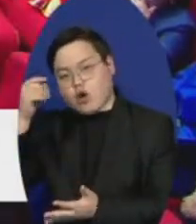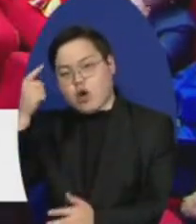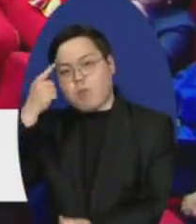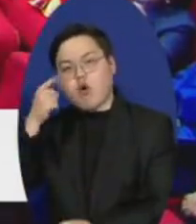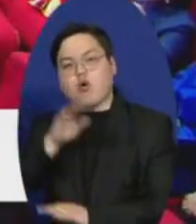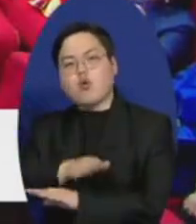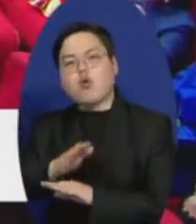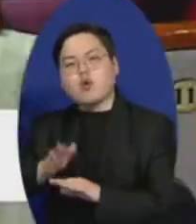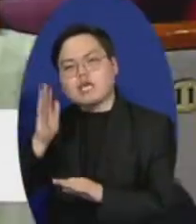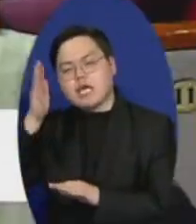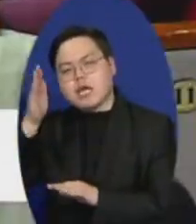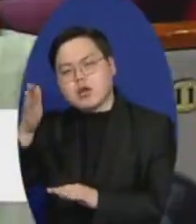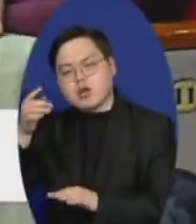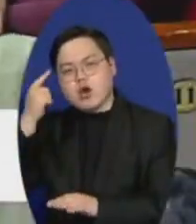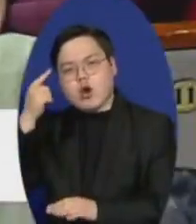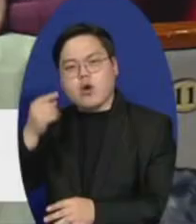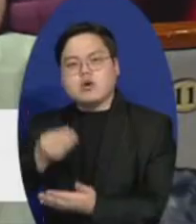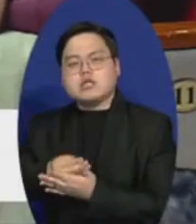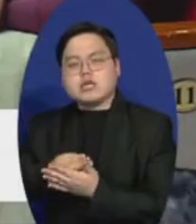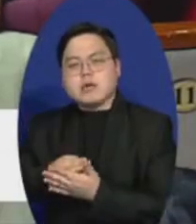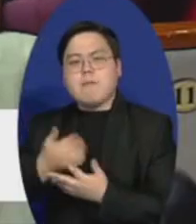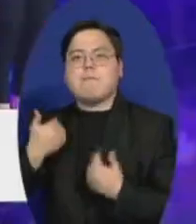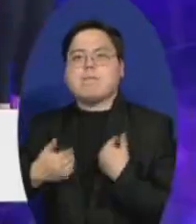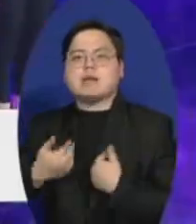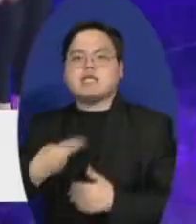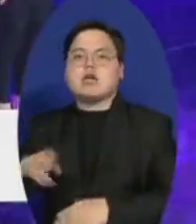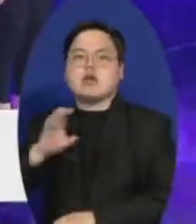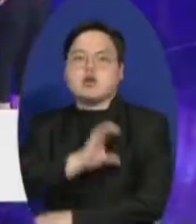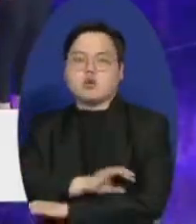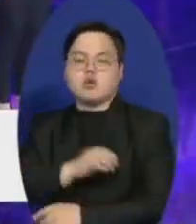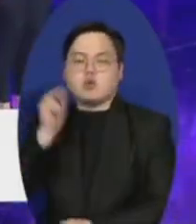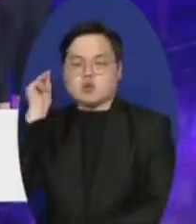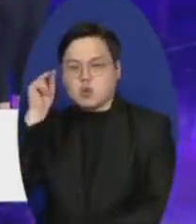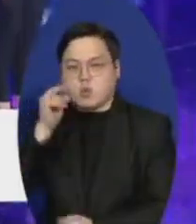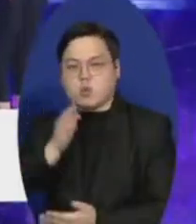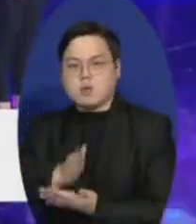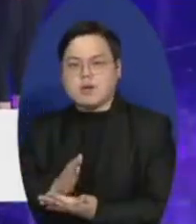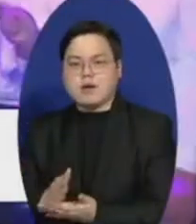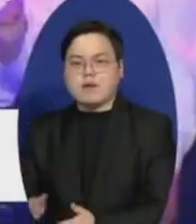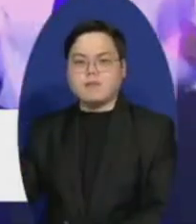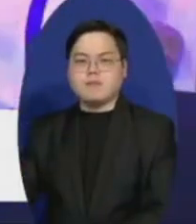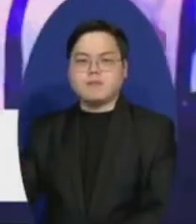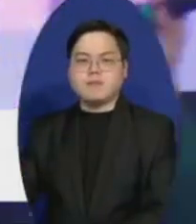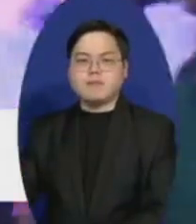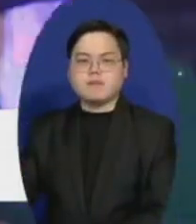боловсролд оюуны хөрөнгө оруулахаар багшийн сургуульд суралцж байна.